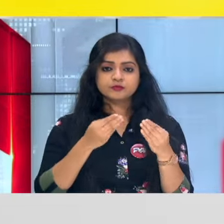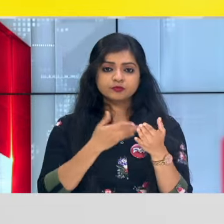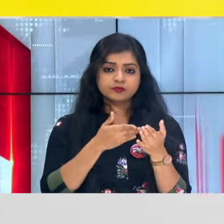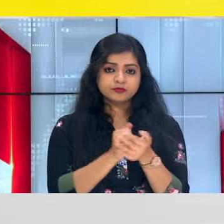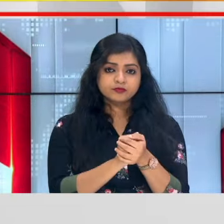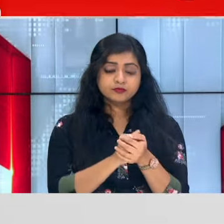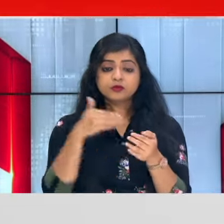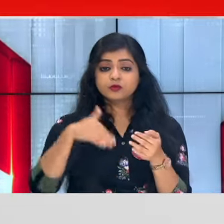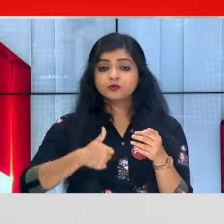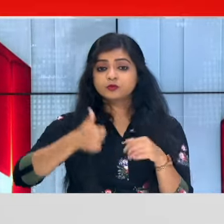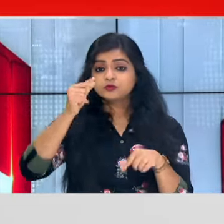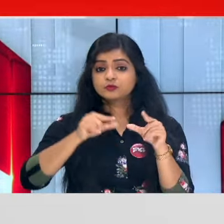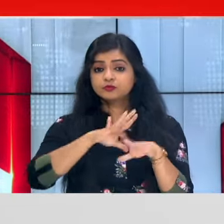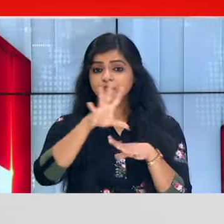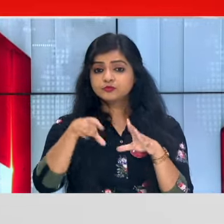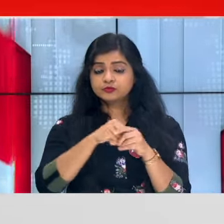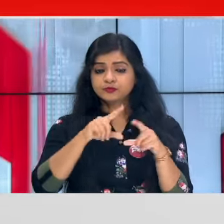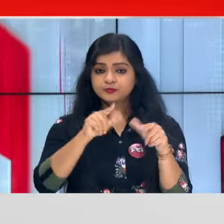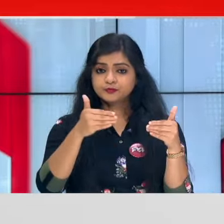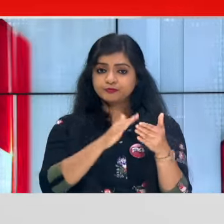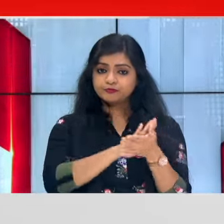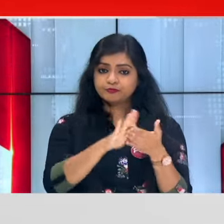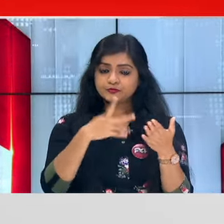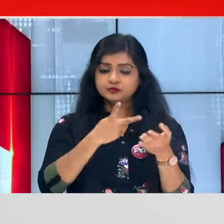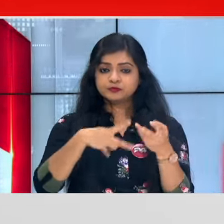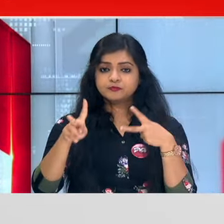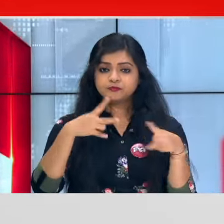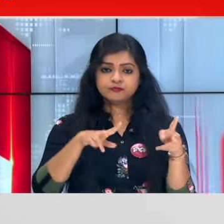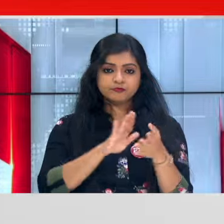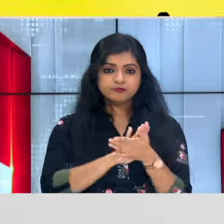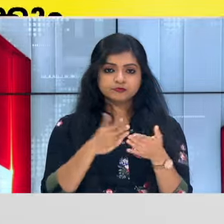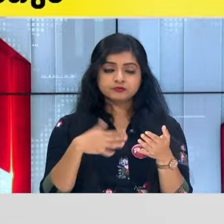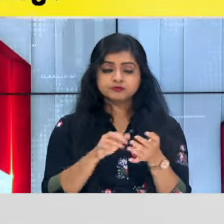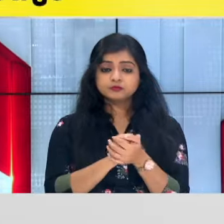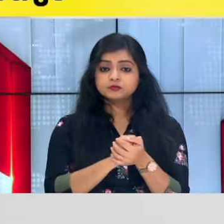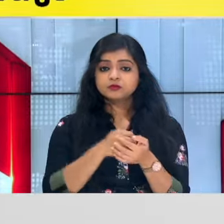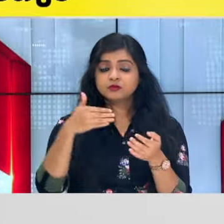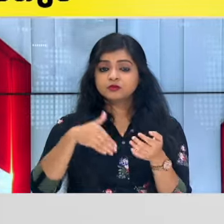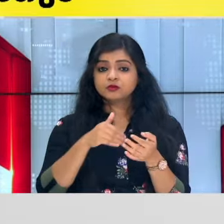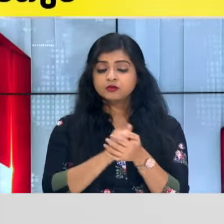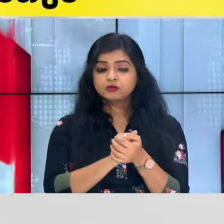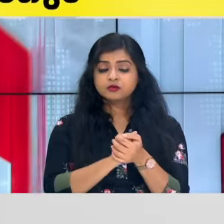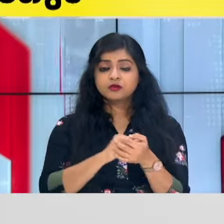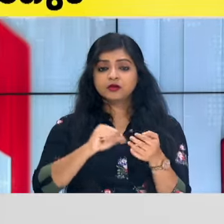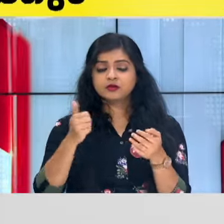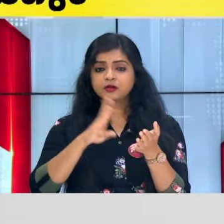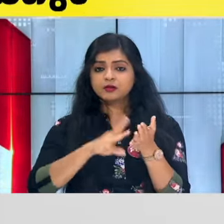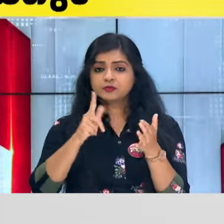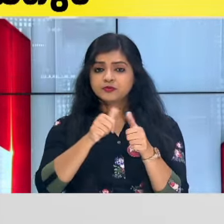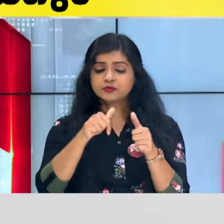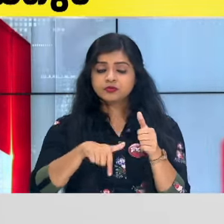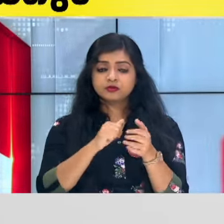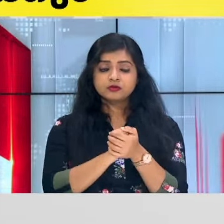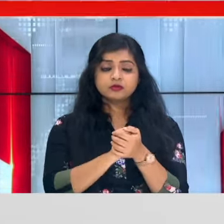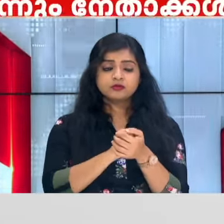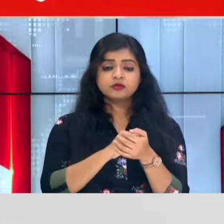ഇപ്പോൾ നേതാക്കളെല്ലാം തന്നെ ഈ യോഗത്തിന് ശേഷം മടങ്ങിയിരിക്കുകയാണ്. മാത്രമല്ല ഇതിനിടയിൽ ഇപ്പോൾ വിമത MLA മാരെ പിന്തുണച്ച് പ്രതിഭാ സിംഗ്